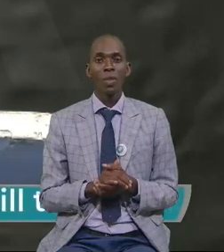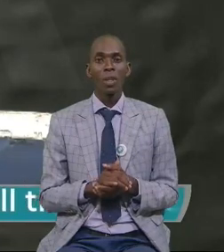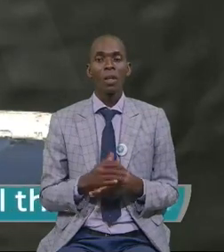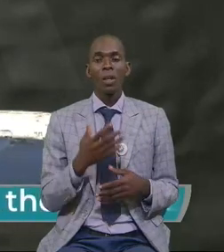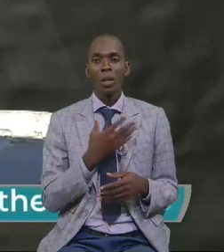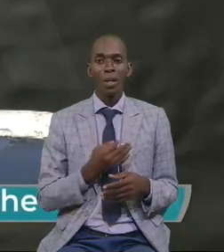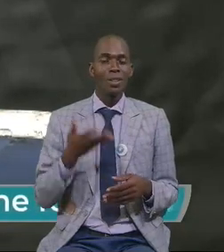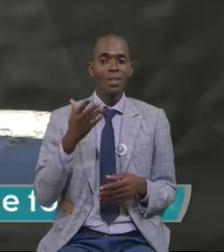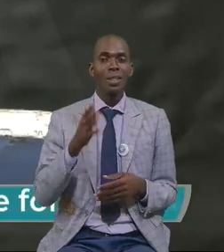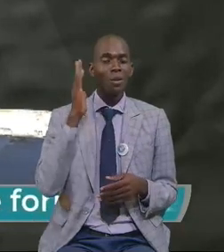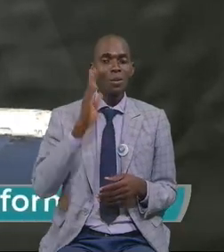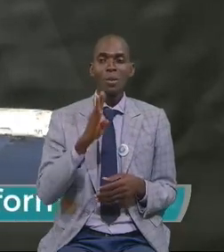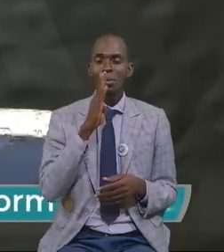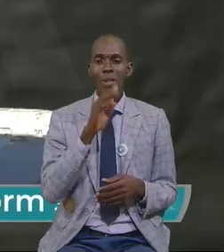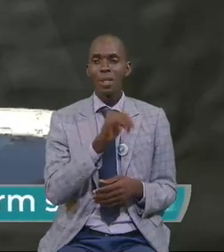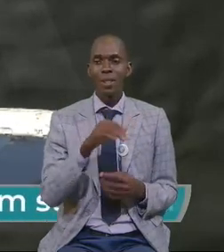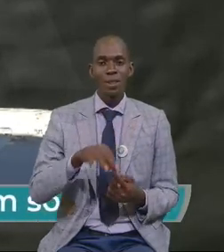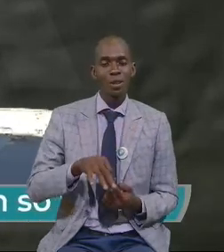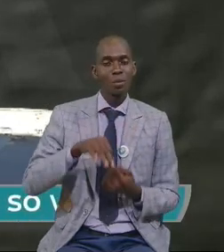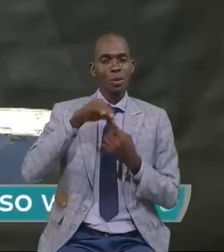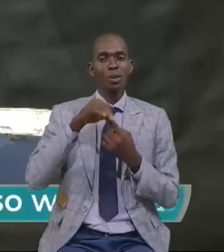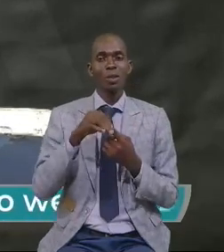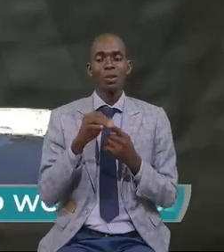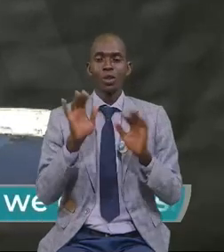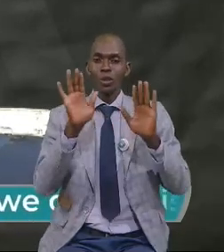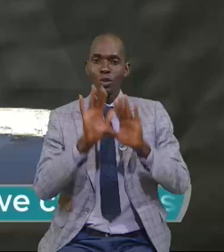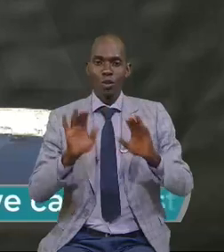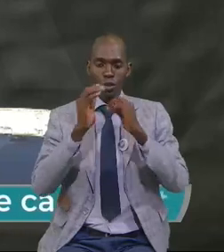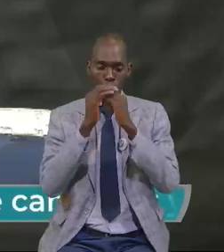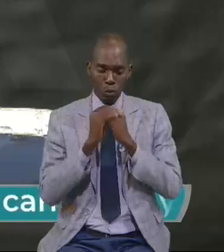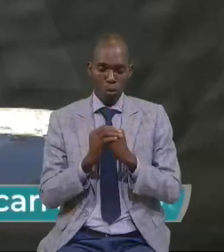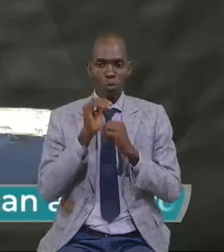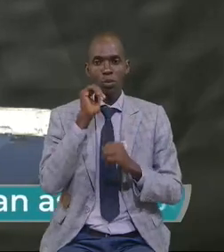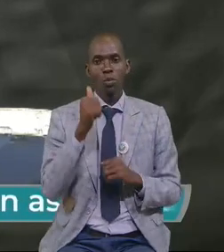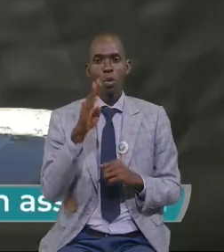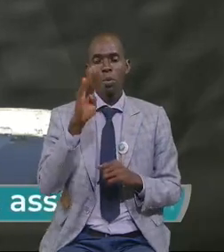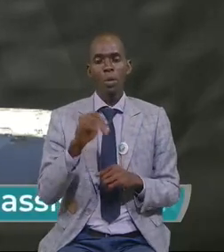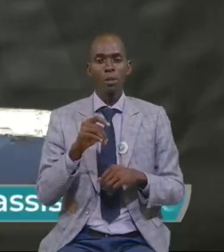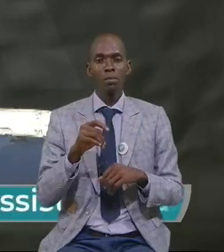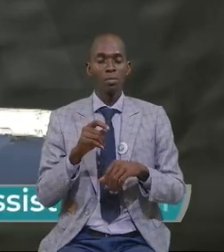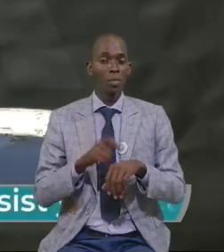Il y aura le culte dominical mondial demain